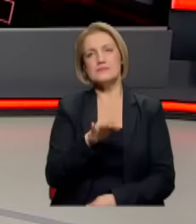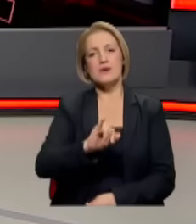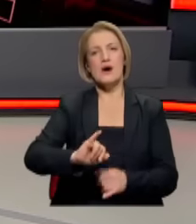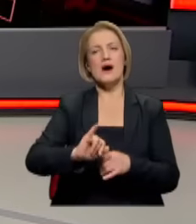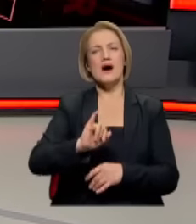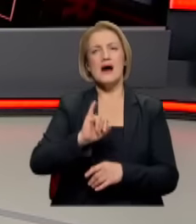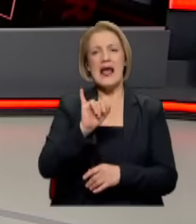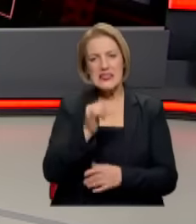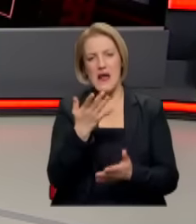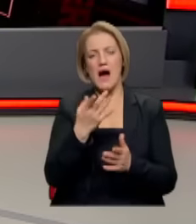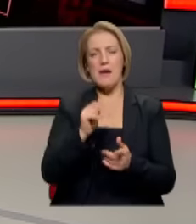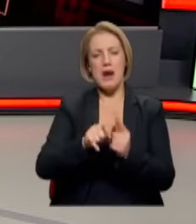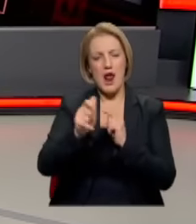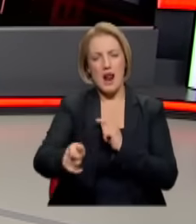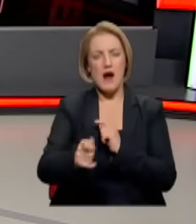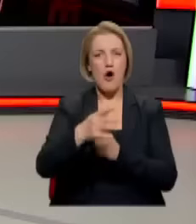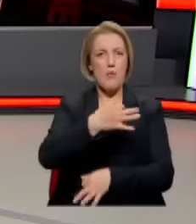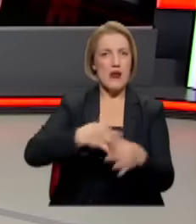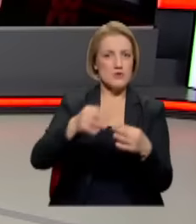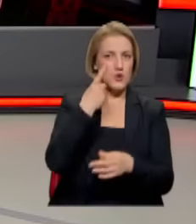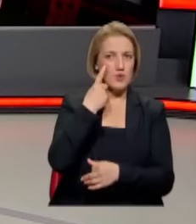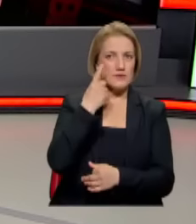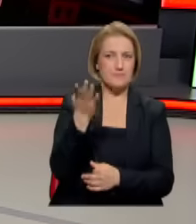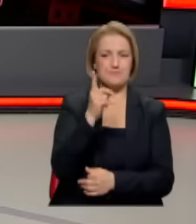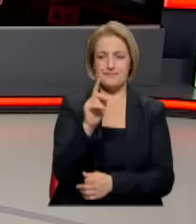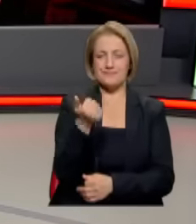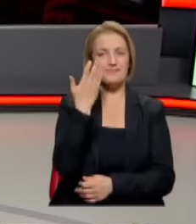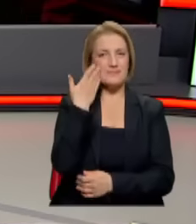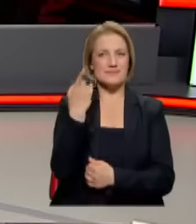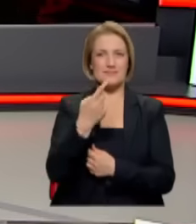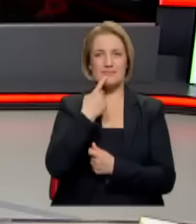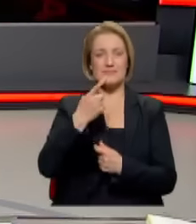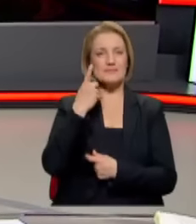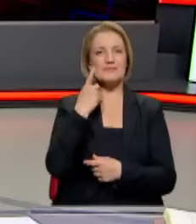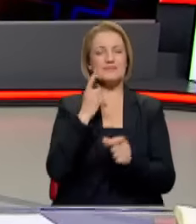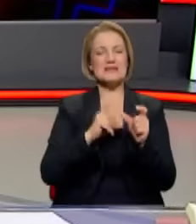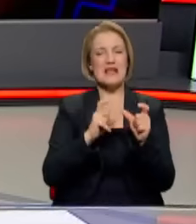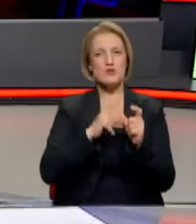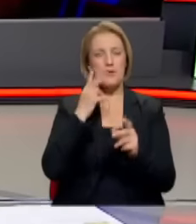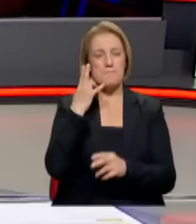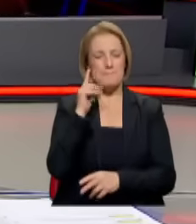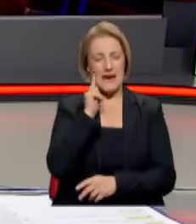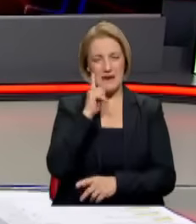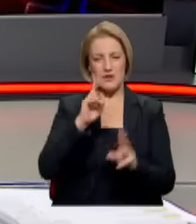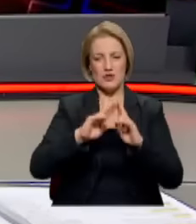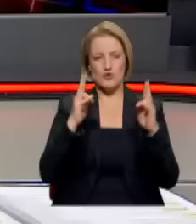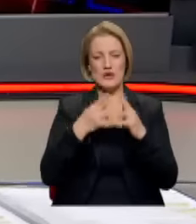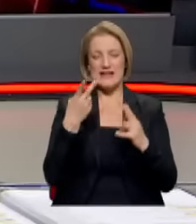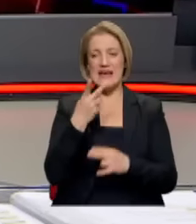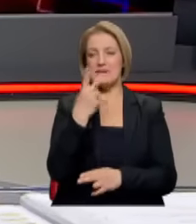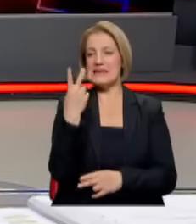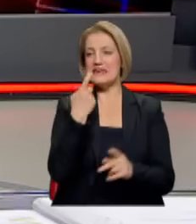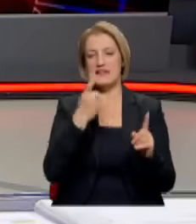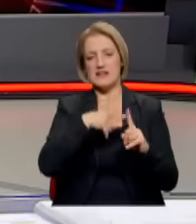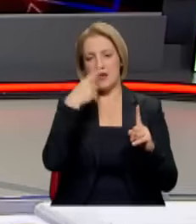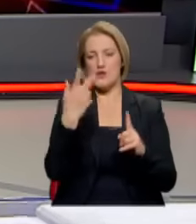operasyonunda göreceğiz Evet efendim bir kıymetli izleyicimiz diyor ki Selçuk Bey bütün dünyada 2002'den beri